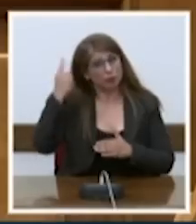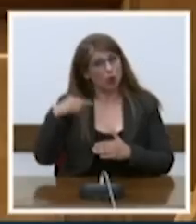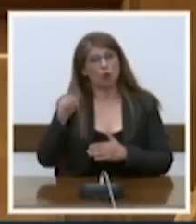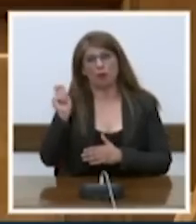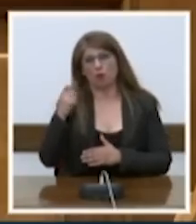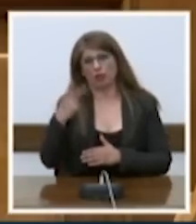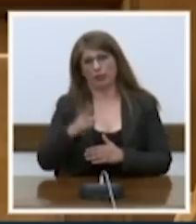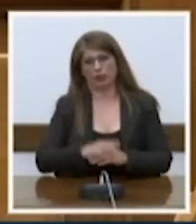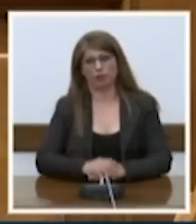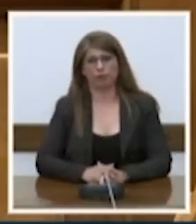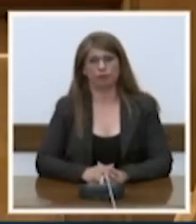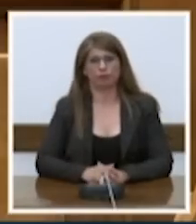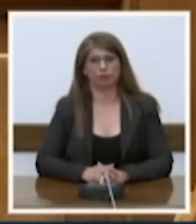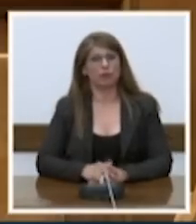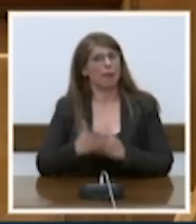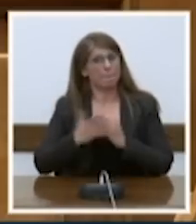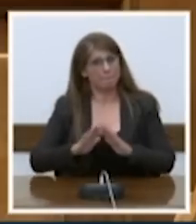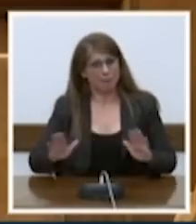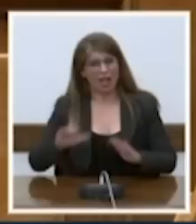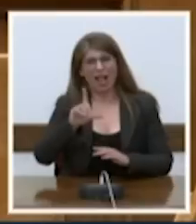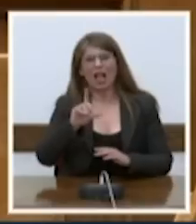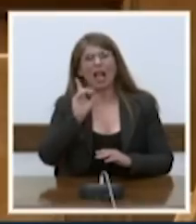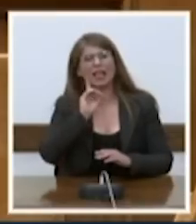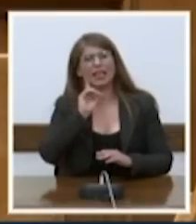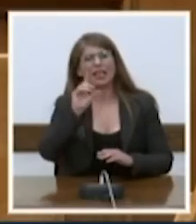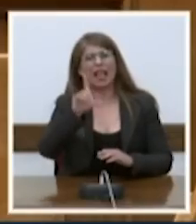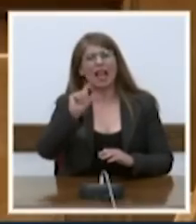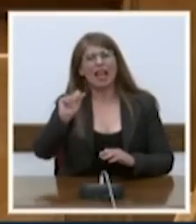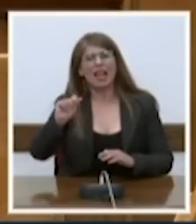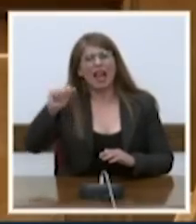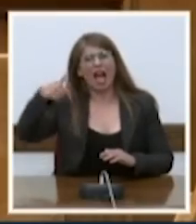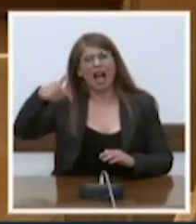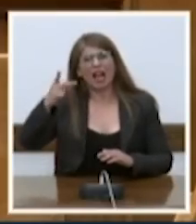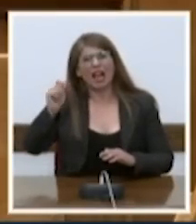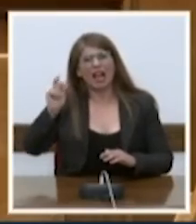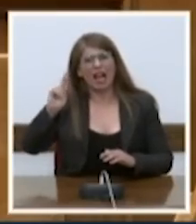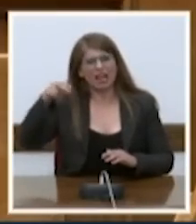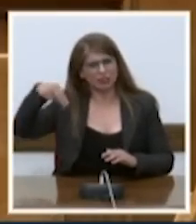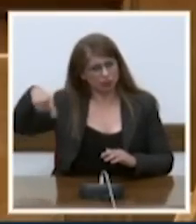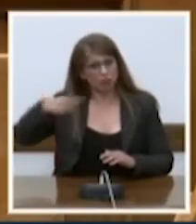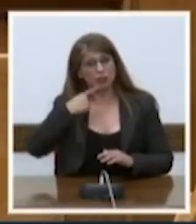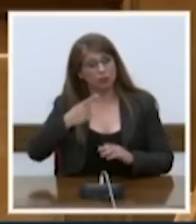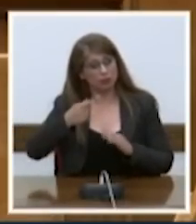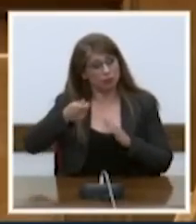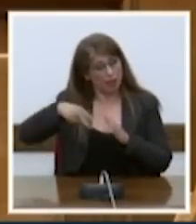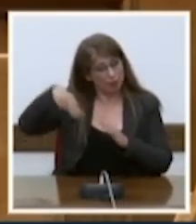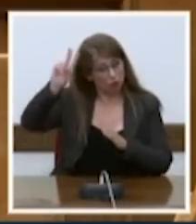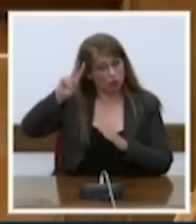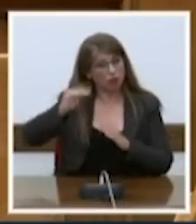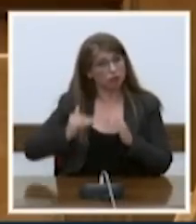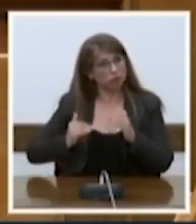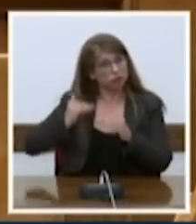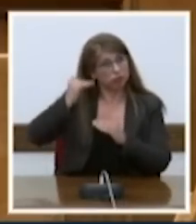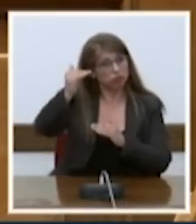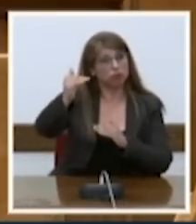της. Ήδη η Lagarde προεξόφλησε νέα αύξηση του επιτοκίου και ψηλά επιτόκια για τα 2